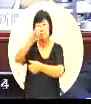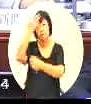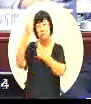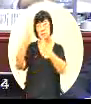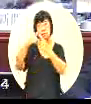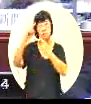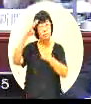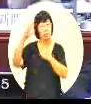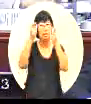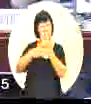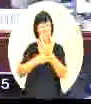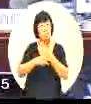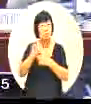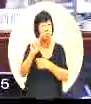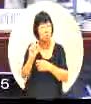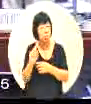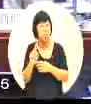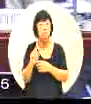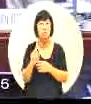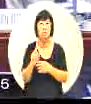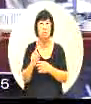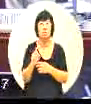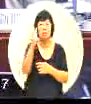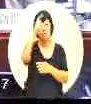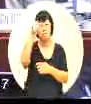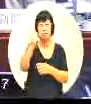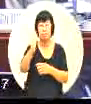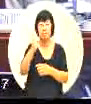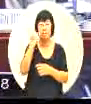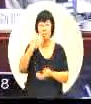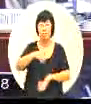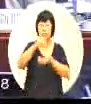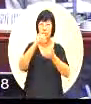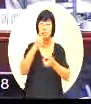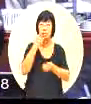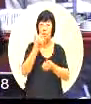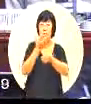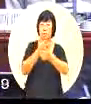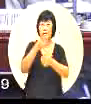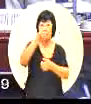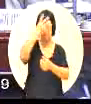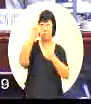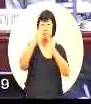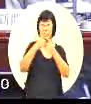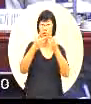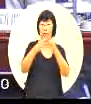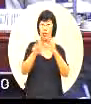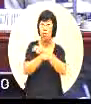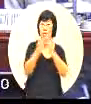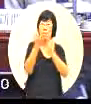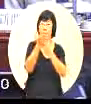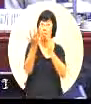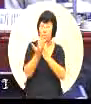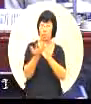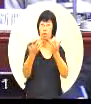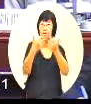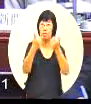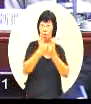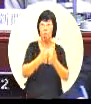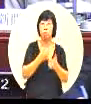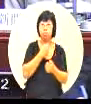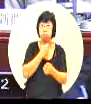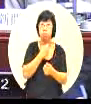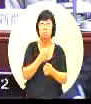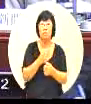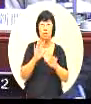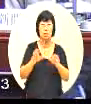么。所以黄议员刚有提到说，我们应该有一个给年轻人的一些空间机会。那现在我们的金